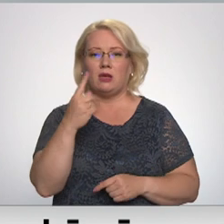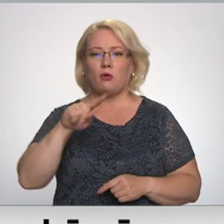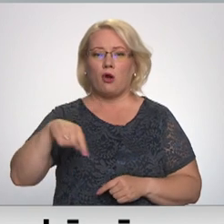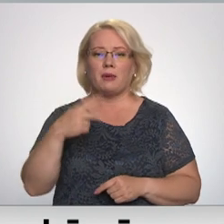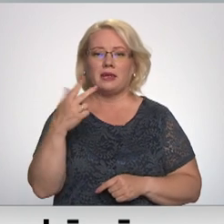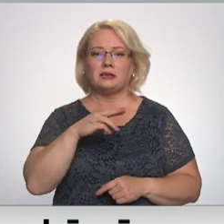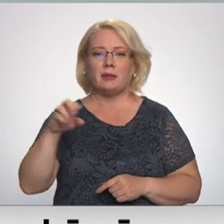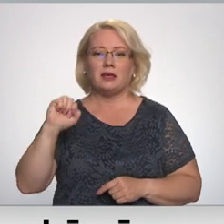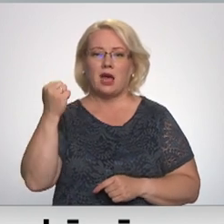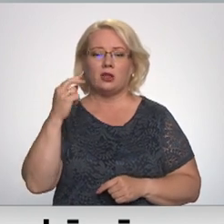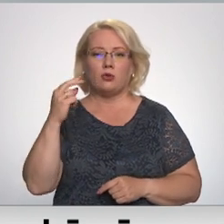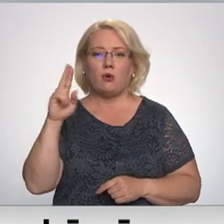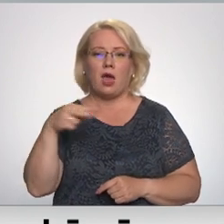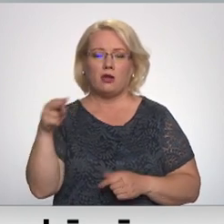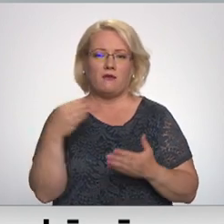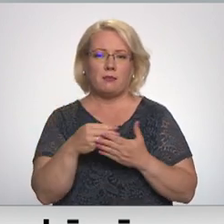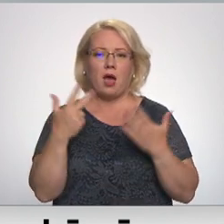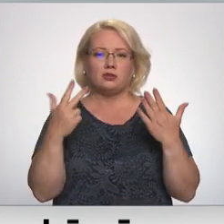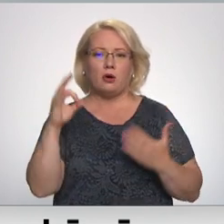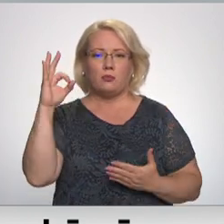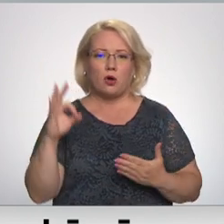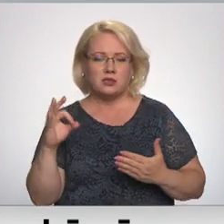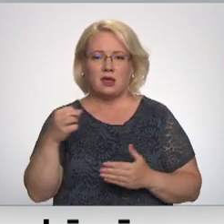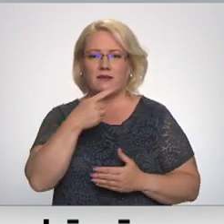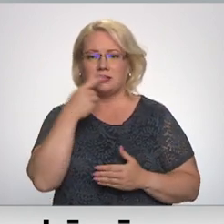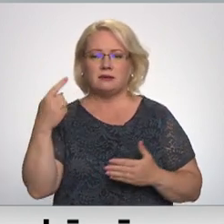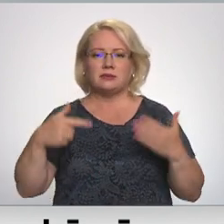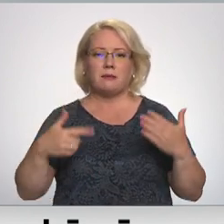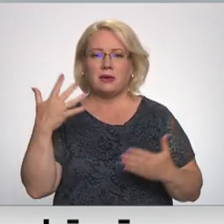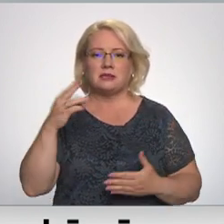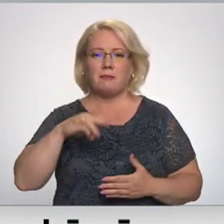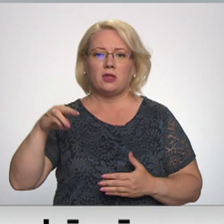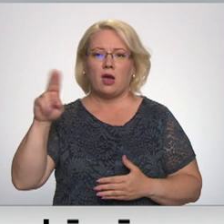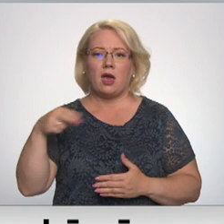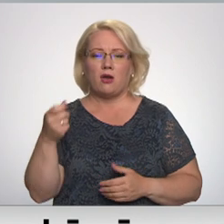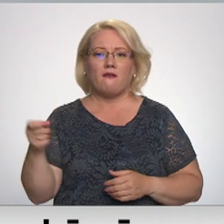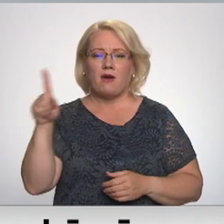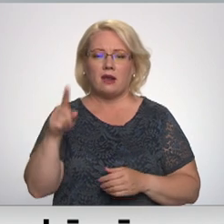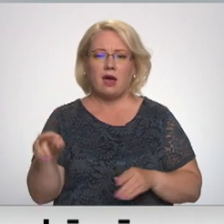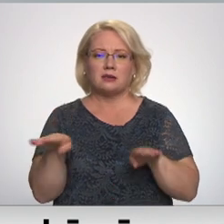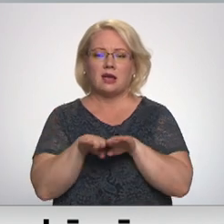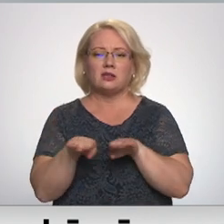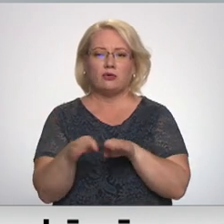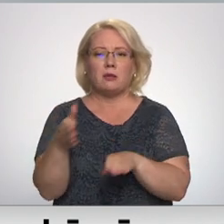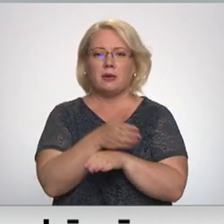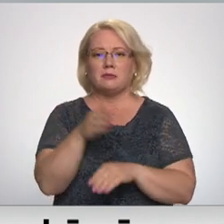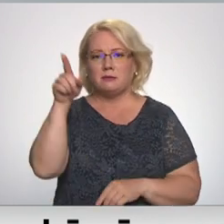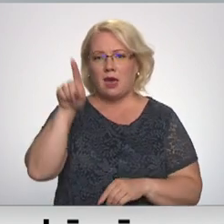eiro vērtībā. Tas ir par apmēram 8% jeb 175 miljoniem eiro vairāk nekā pirms mēneša un